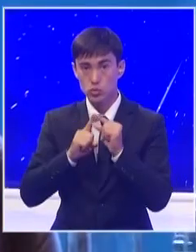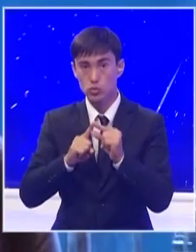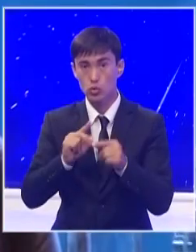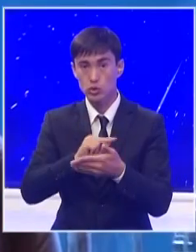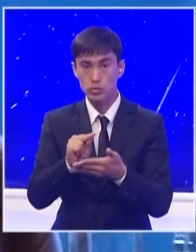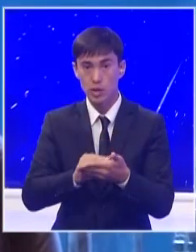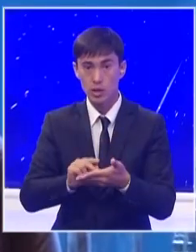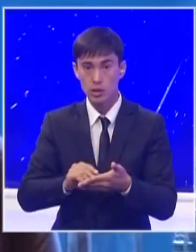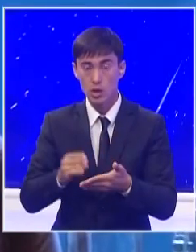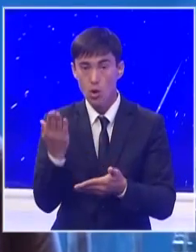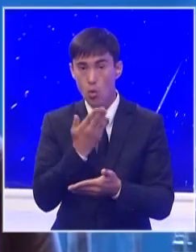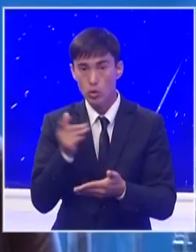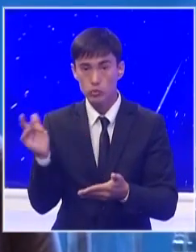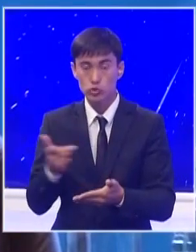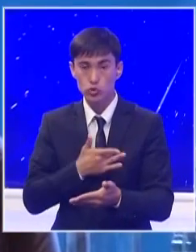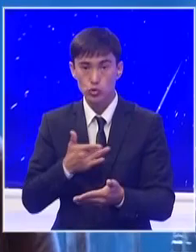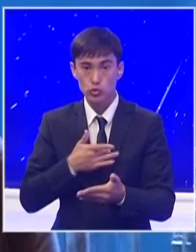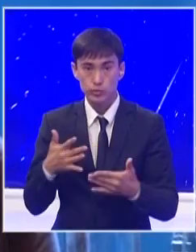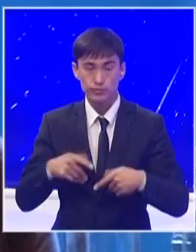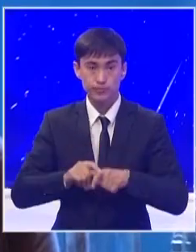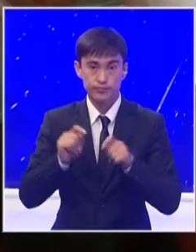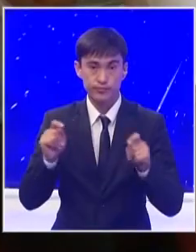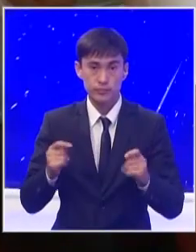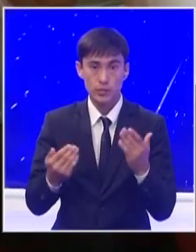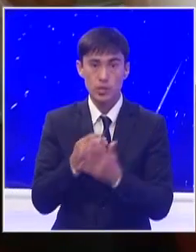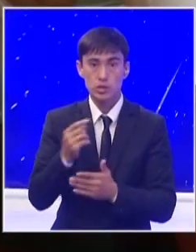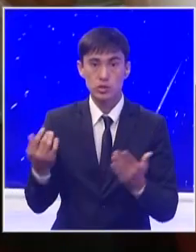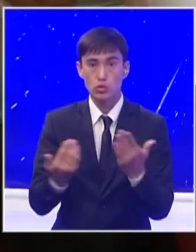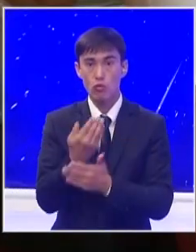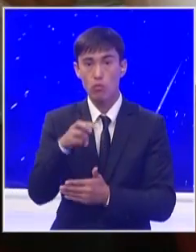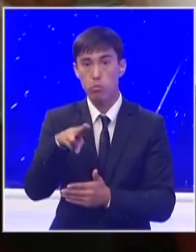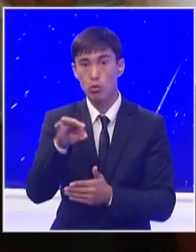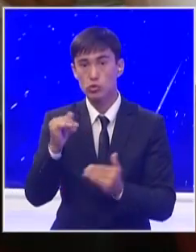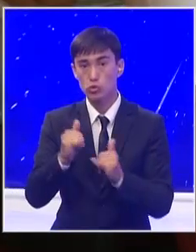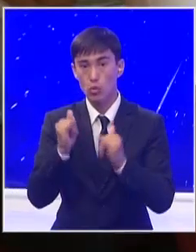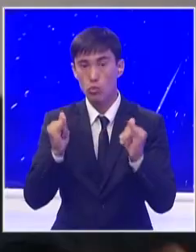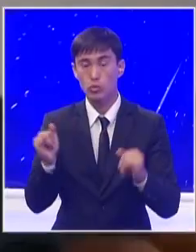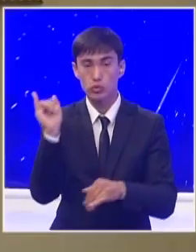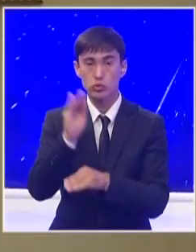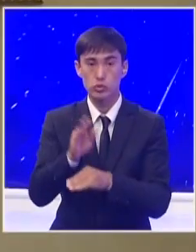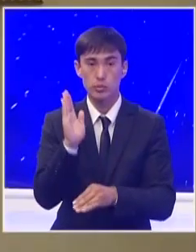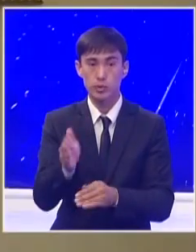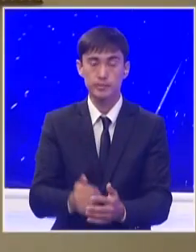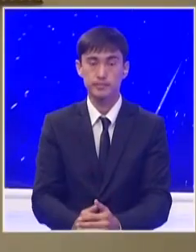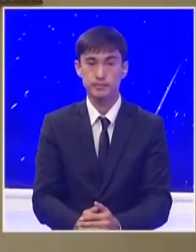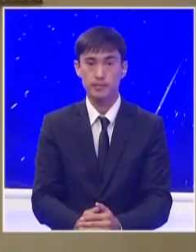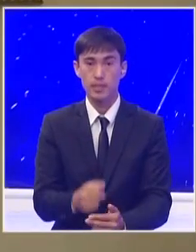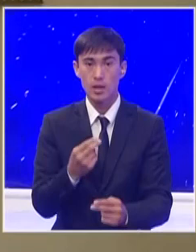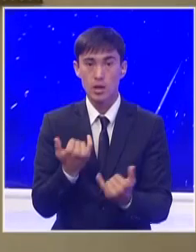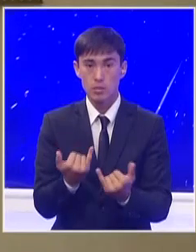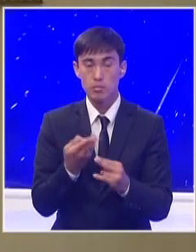жазбалары арқылы оқырман жүрегіне жол тауып, заманауи проза жанрының дамуына үлес қоспақ. Биыл екі